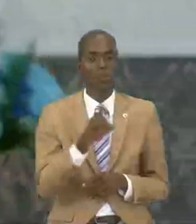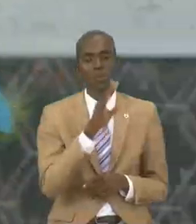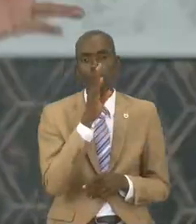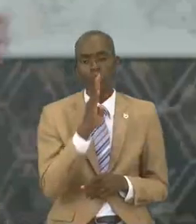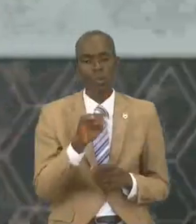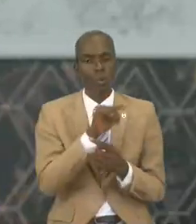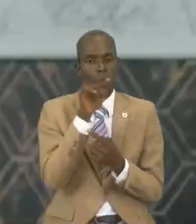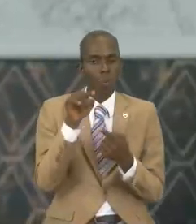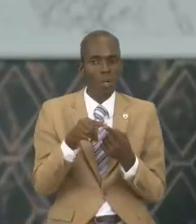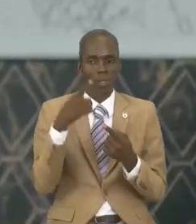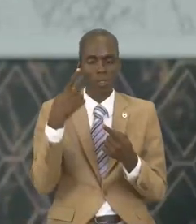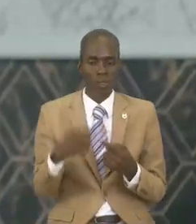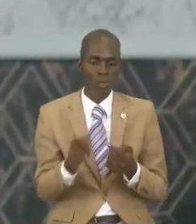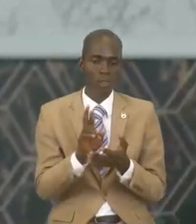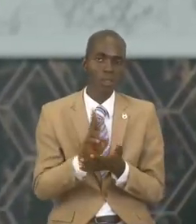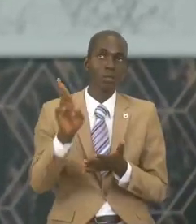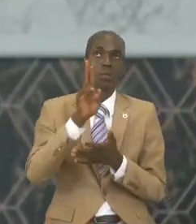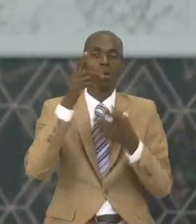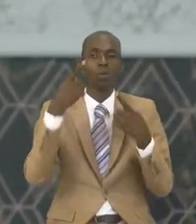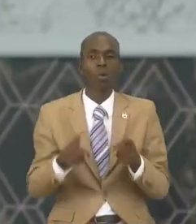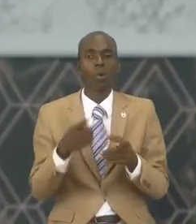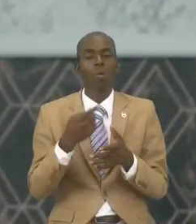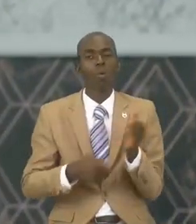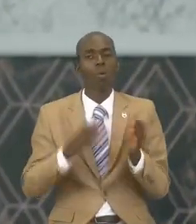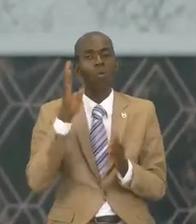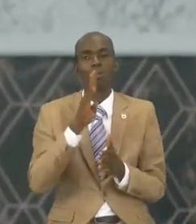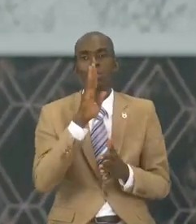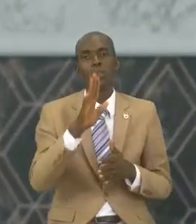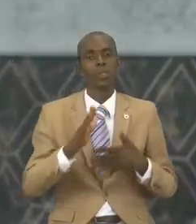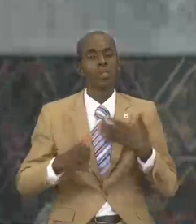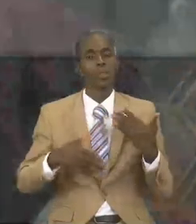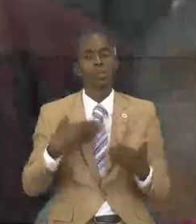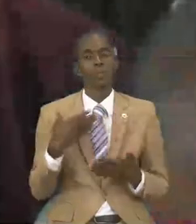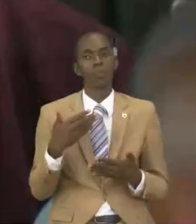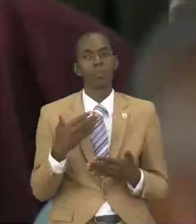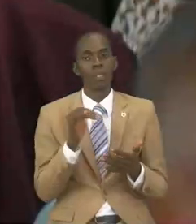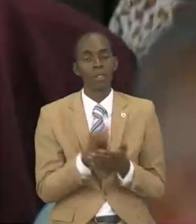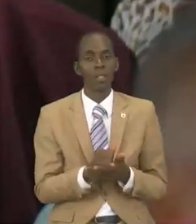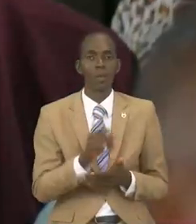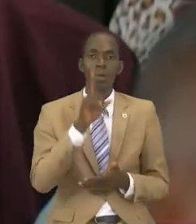lorsque l'enlèvement aura lieu? Quelle sera ta joie? Que